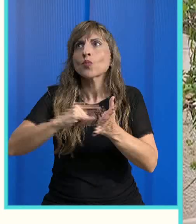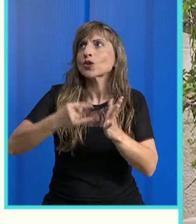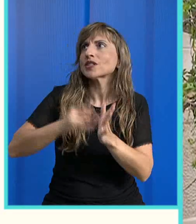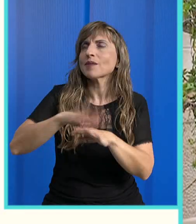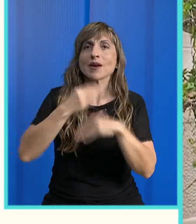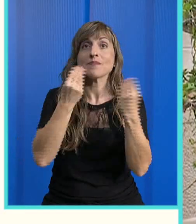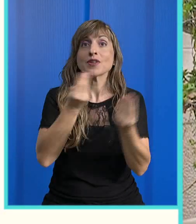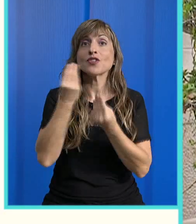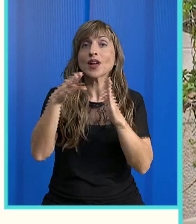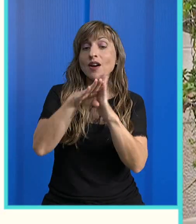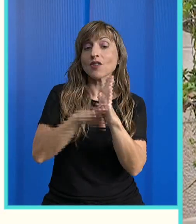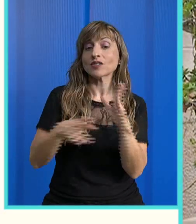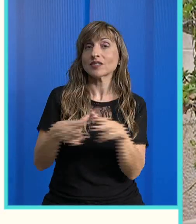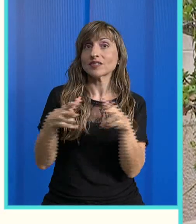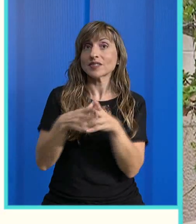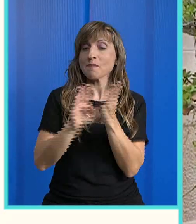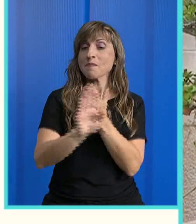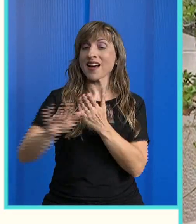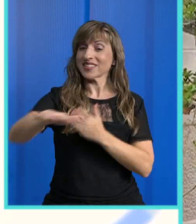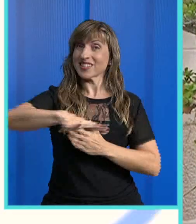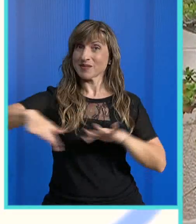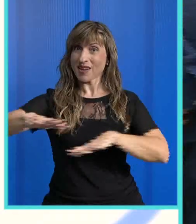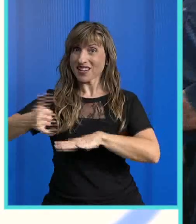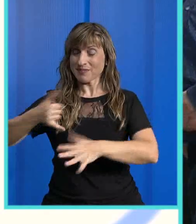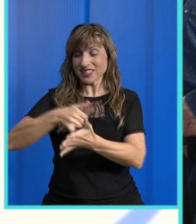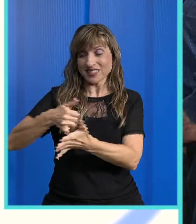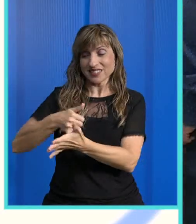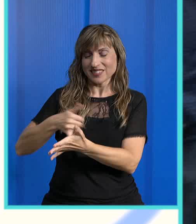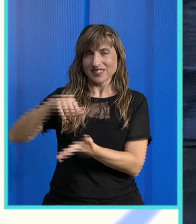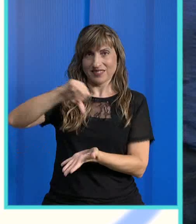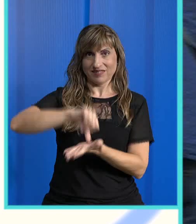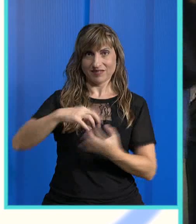condicions socials dels veïns dels barris més vulnerables de la ciutat.